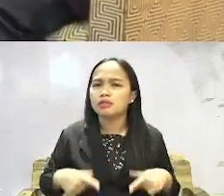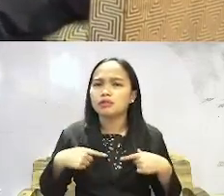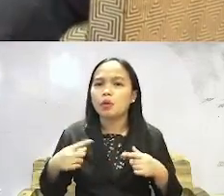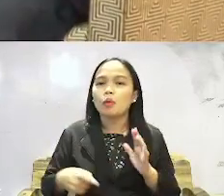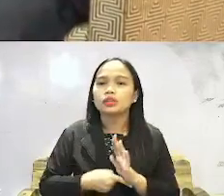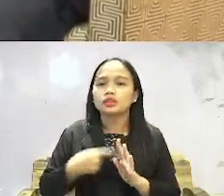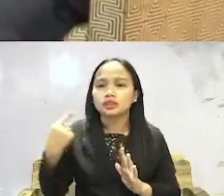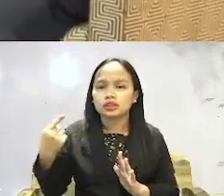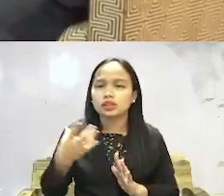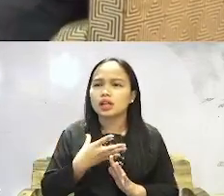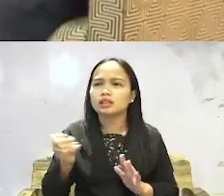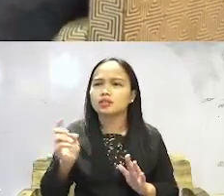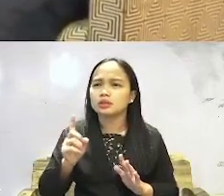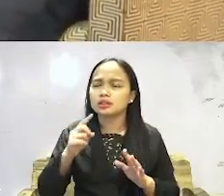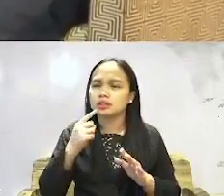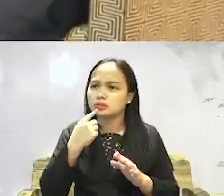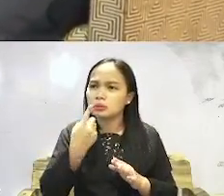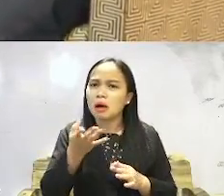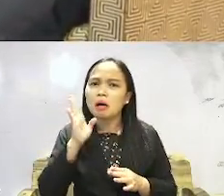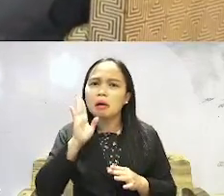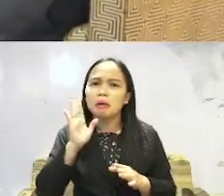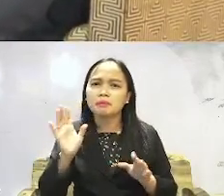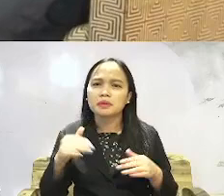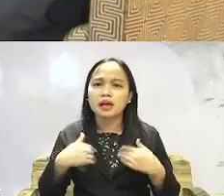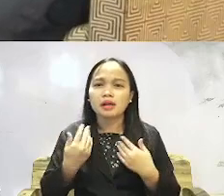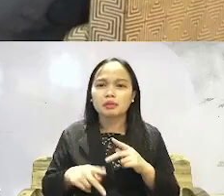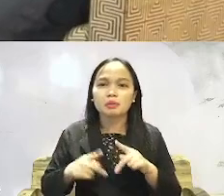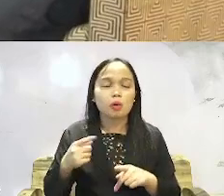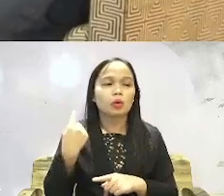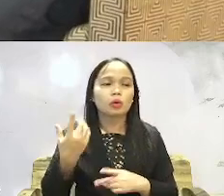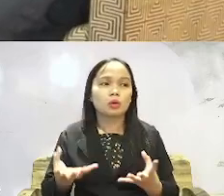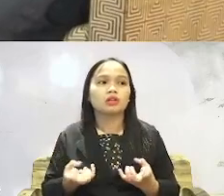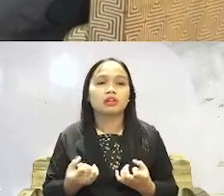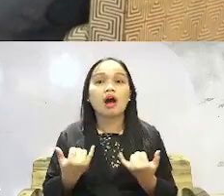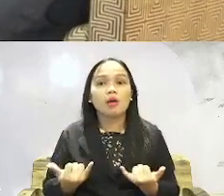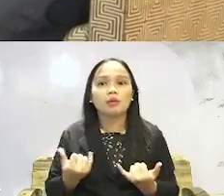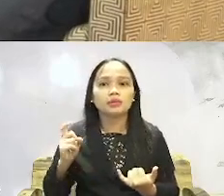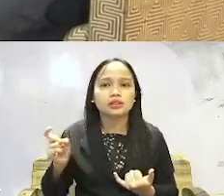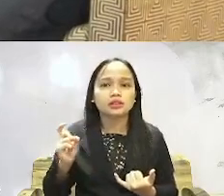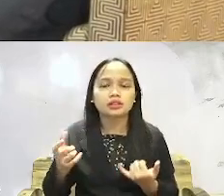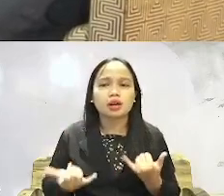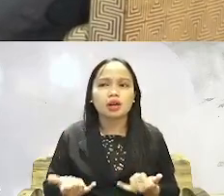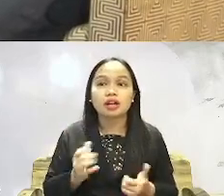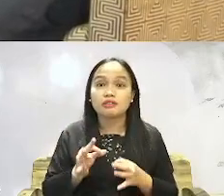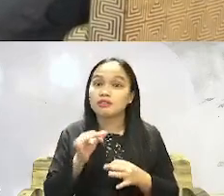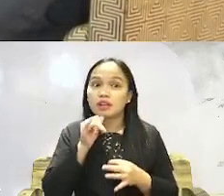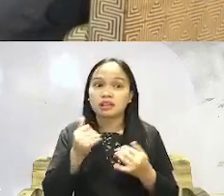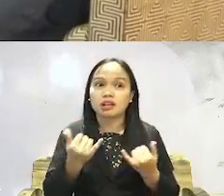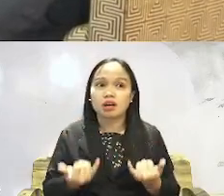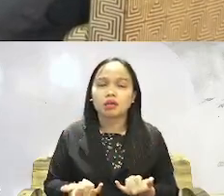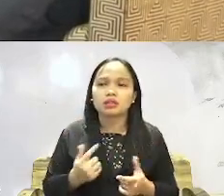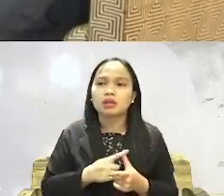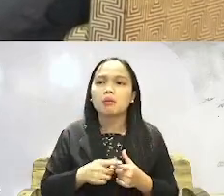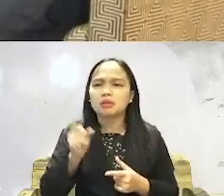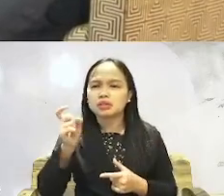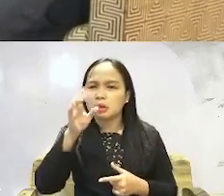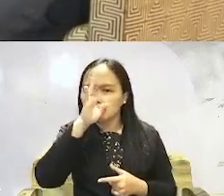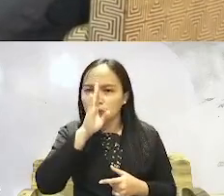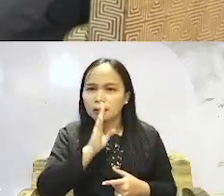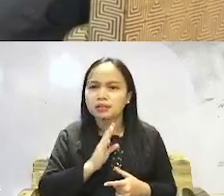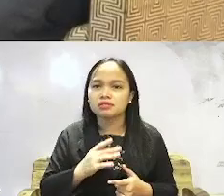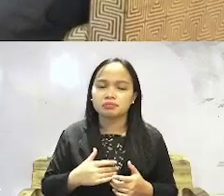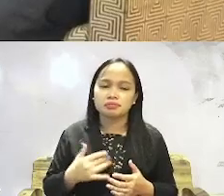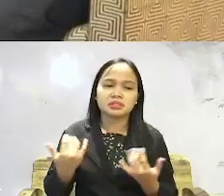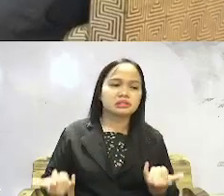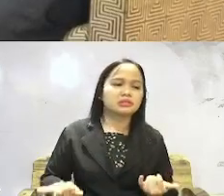you only live once. Kaya gusto ng mga kabataan, ngayon na. Ngayon, pag yung ngayon na hindi pala nag-prosper, sinira, ayun, saglit lang yung kasiyahan.